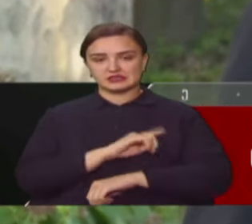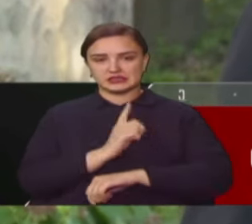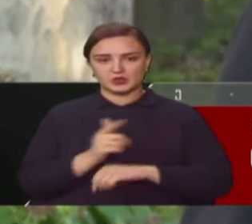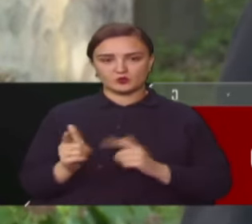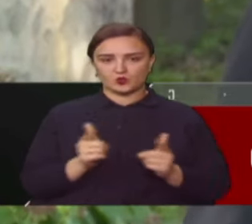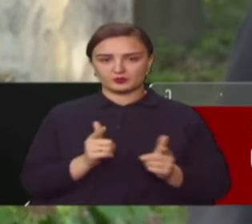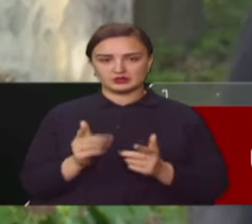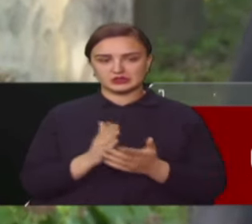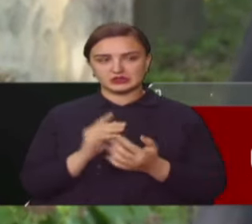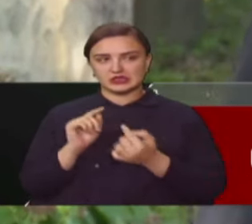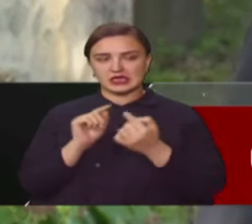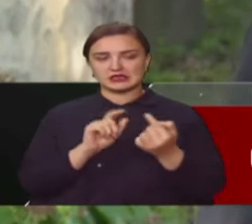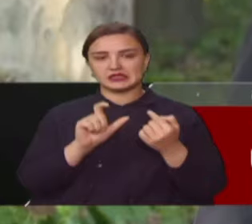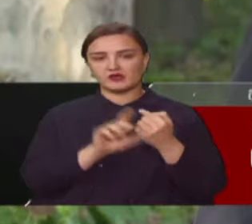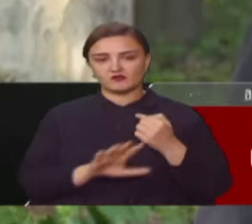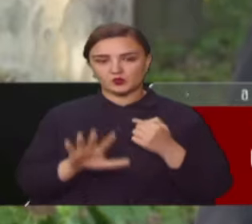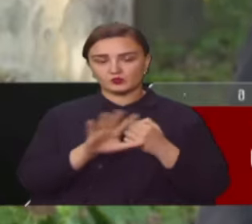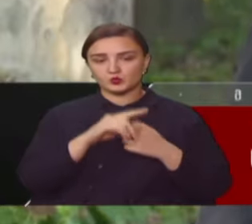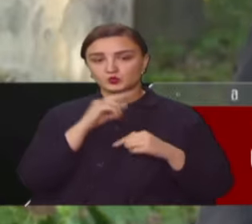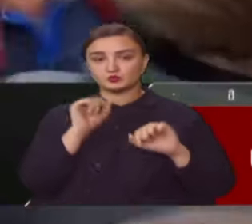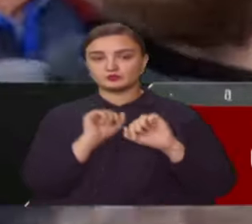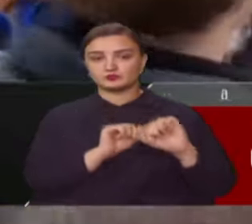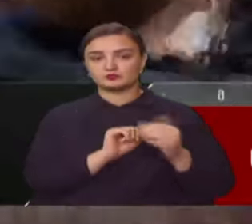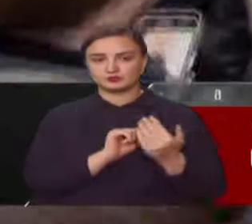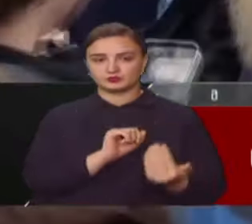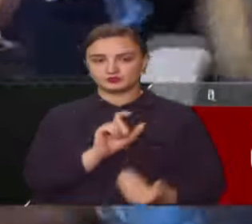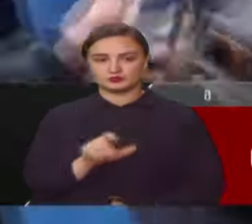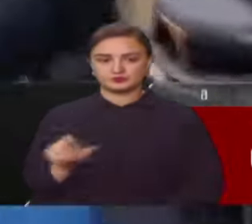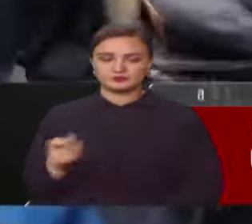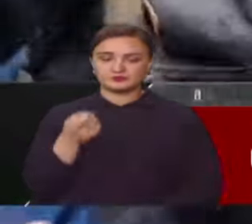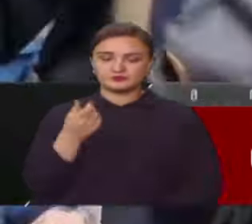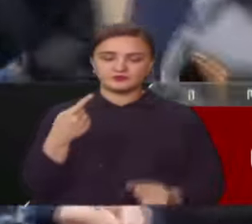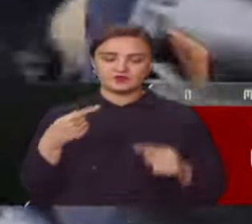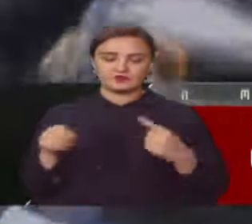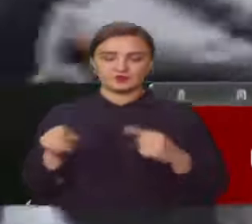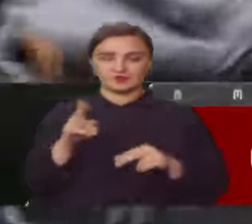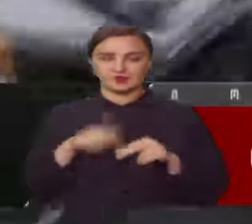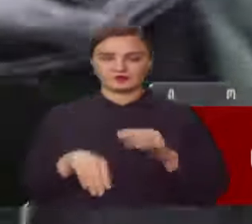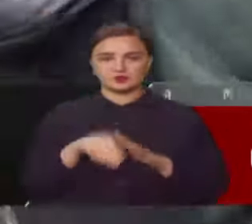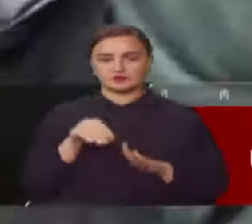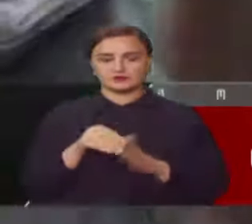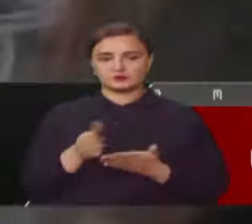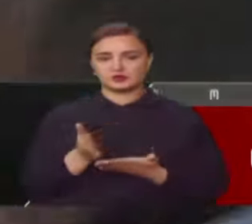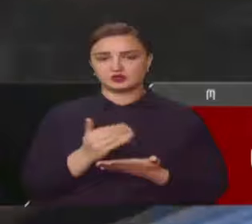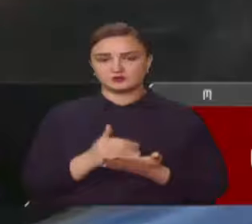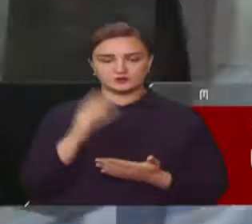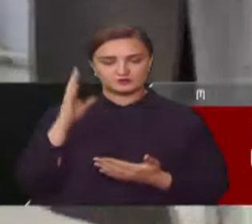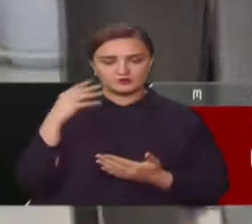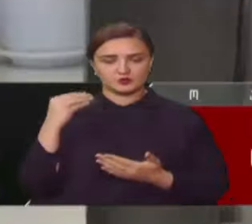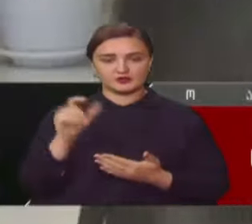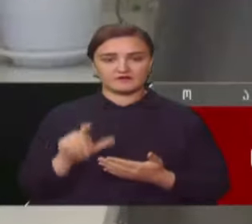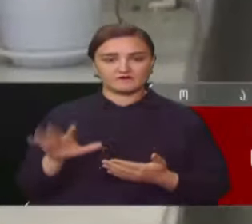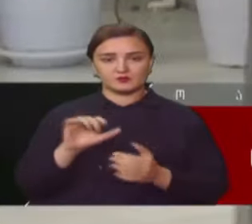შეინიშნებოდა ანტიევროპული, პრორუსული ამომრჩევლების შორის. მცირე სხვაობით დასრულებული რეფერენდუმის შემდეგ მოლდოვის